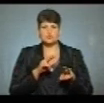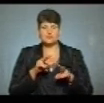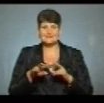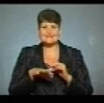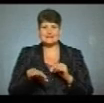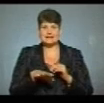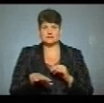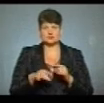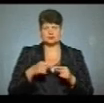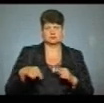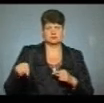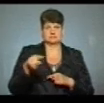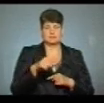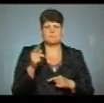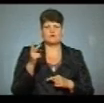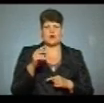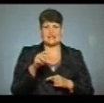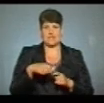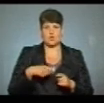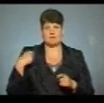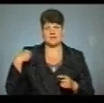ділянку радіусом у 1,5 кілометра.